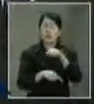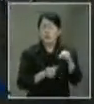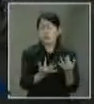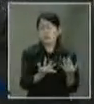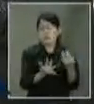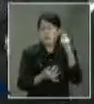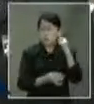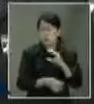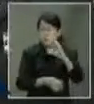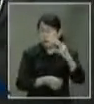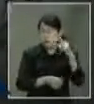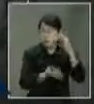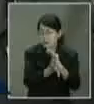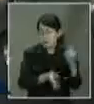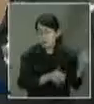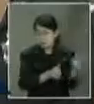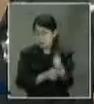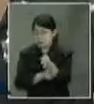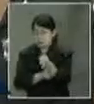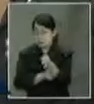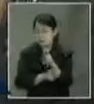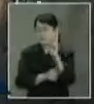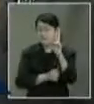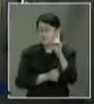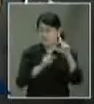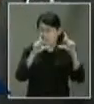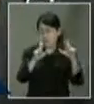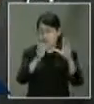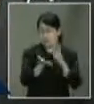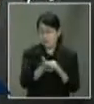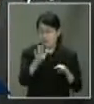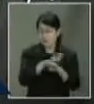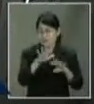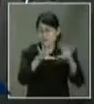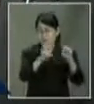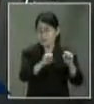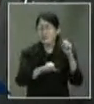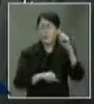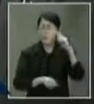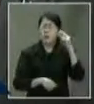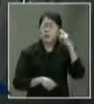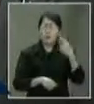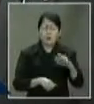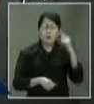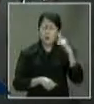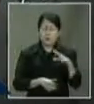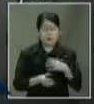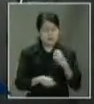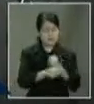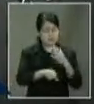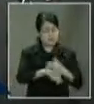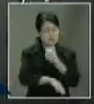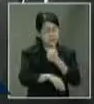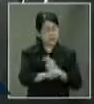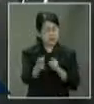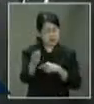เขารออยู่ตะเหลิมผ่านละมึงโดนแน่ผมรู้เลยครับการเมืองมันอ่านทางกันออกผม